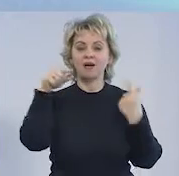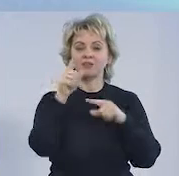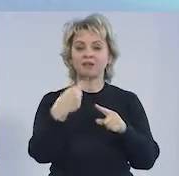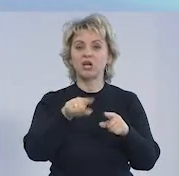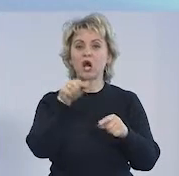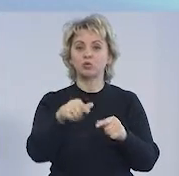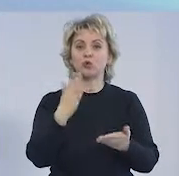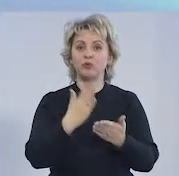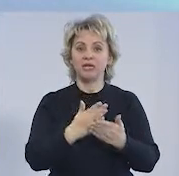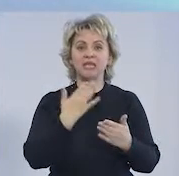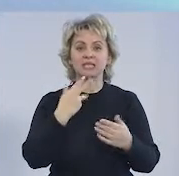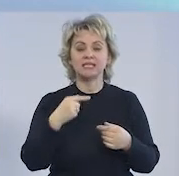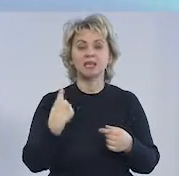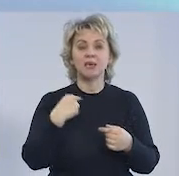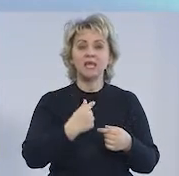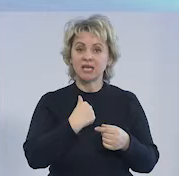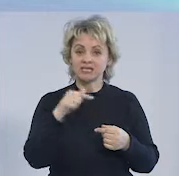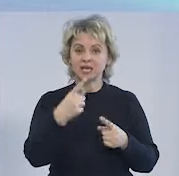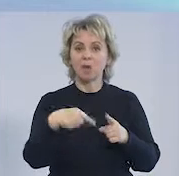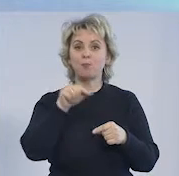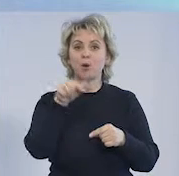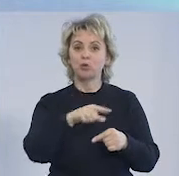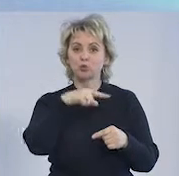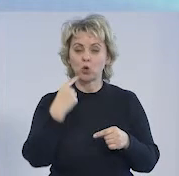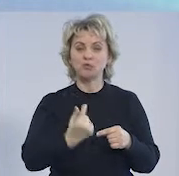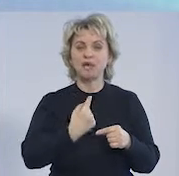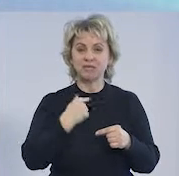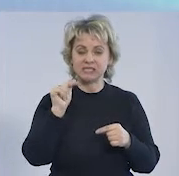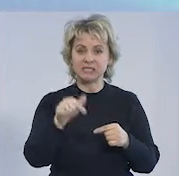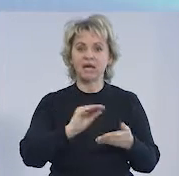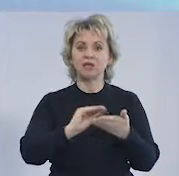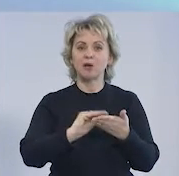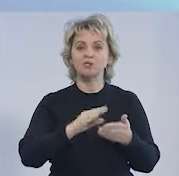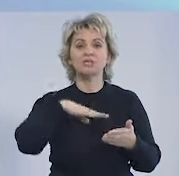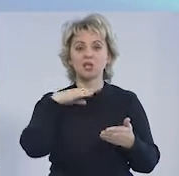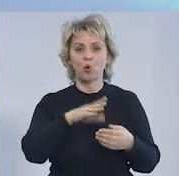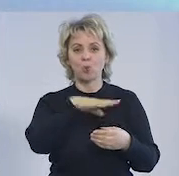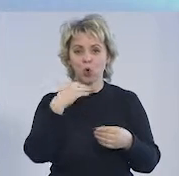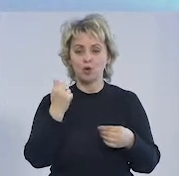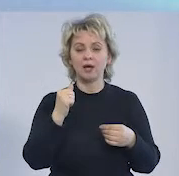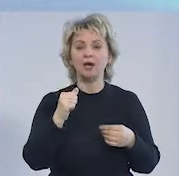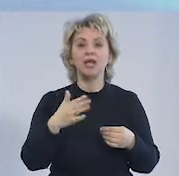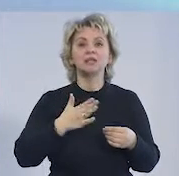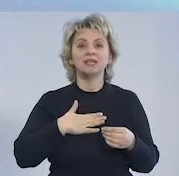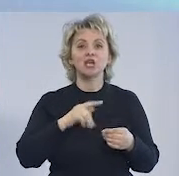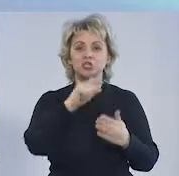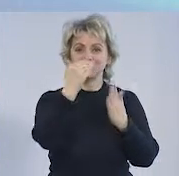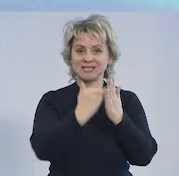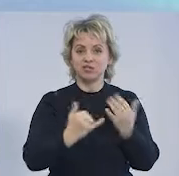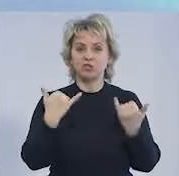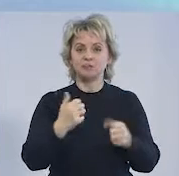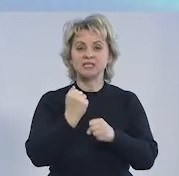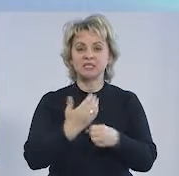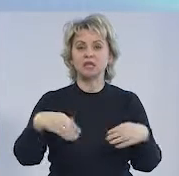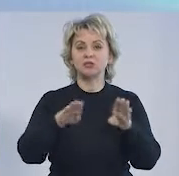авторов, которые владеют иностранными языками. Потому что на русском языке написано достаточно много. Наша задача теперь